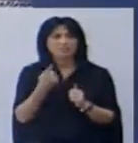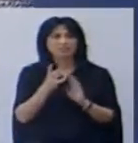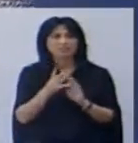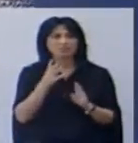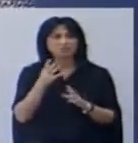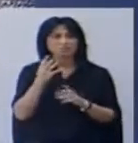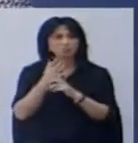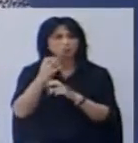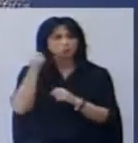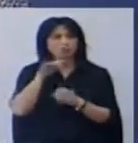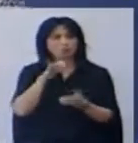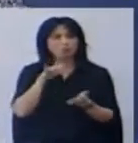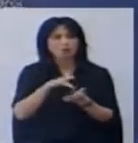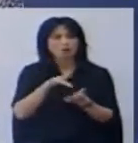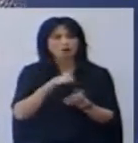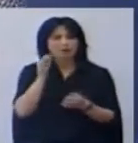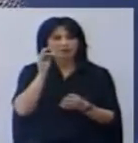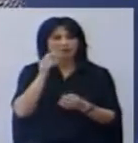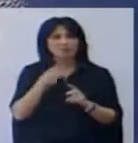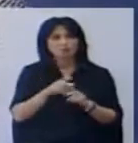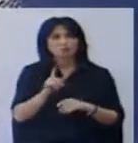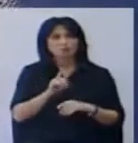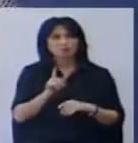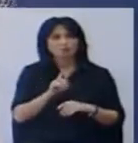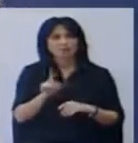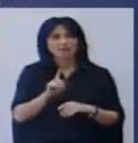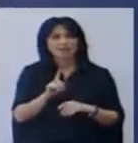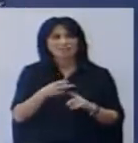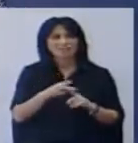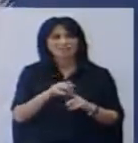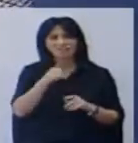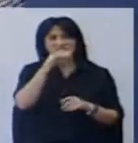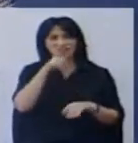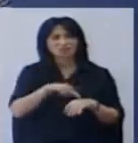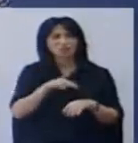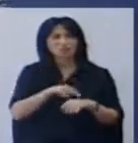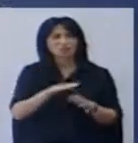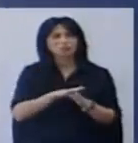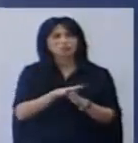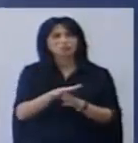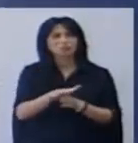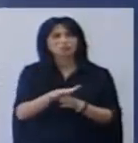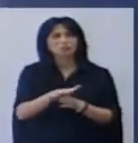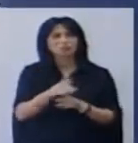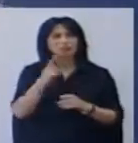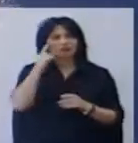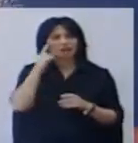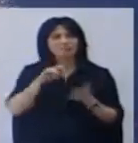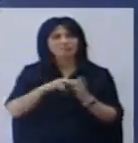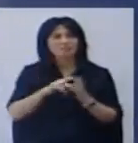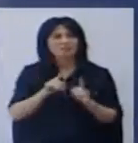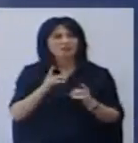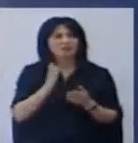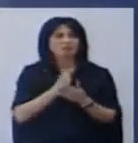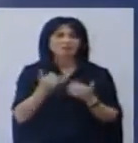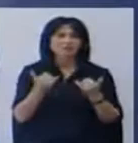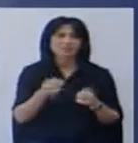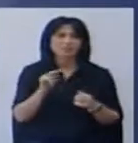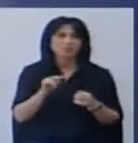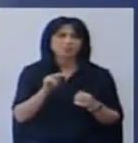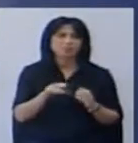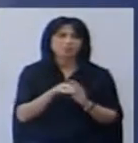რიგში გურული მოქალაქეები ვახსენო, იმიტომ რომ რაღაც ისინი ვერ გრძნობენ სრულად და გააზრებულად, რატომ არიან დღეს